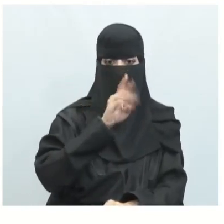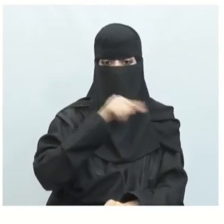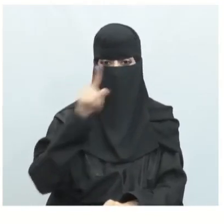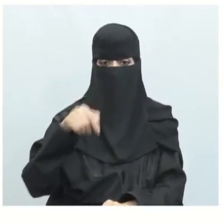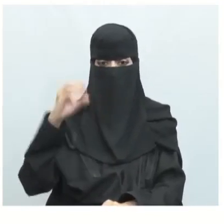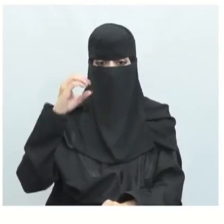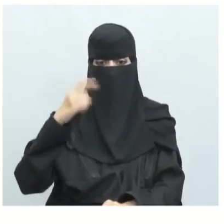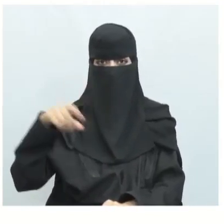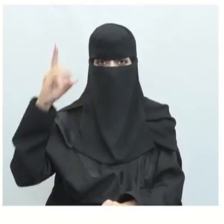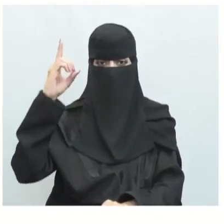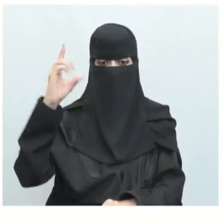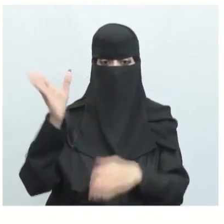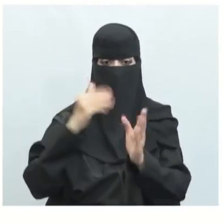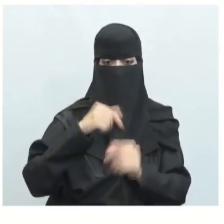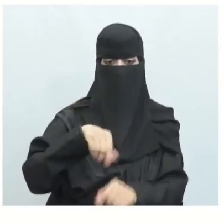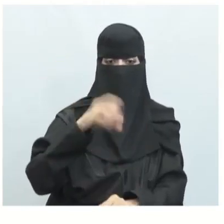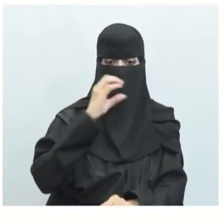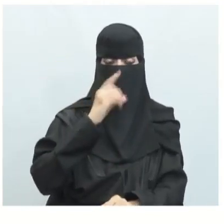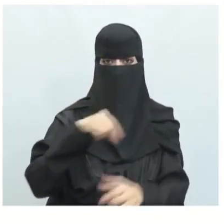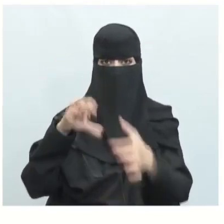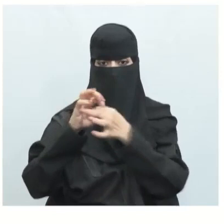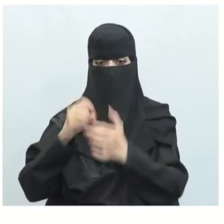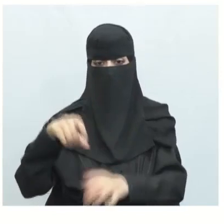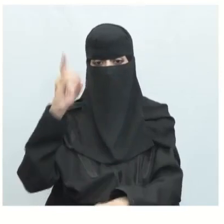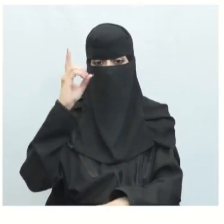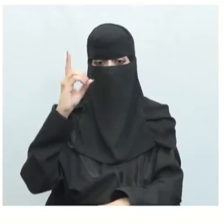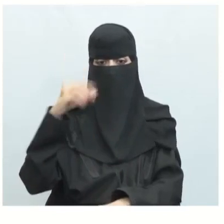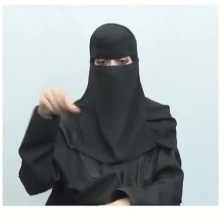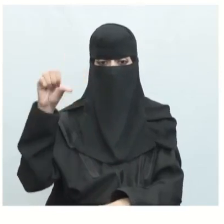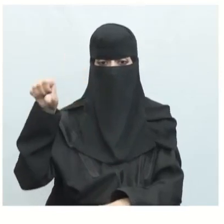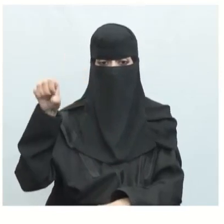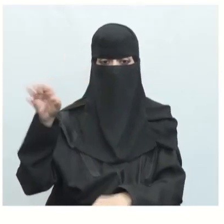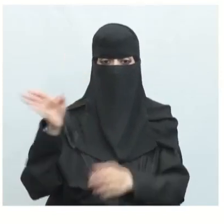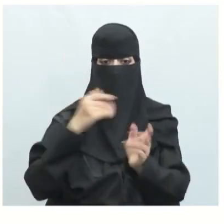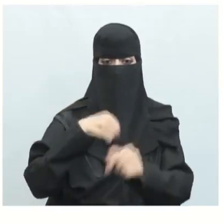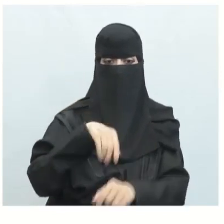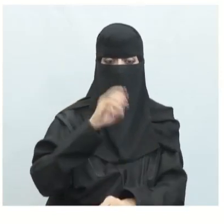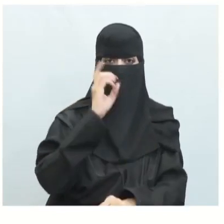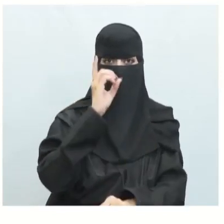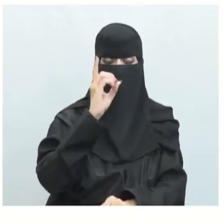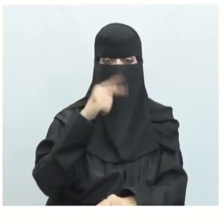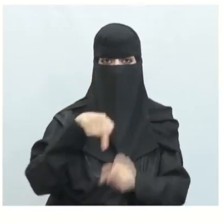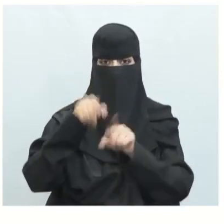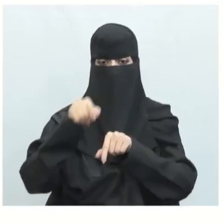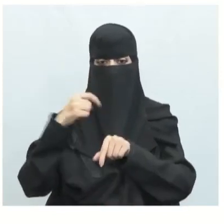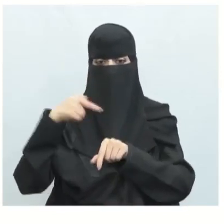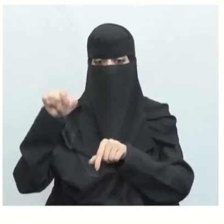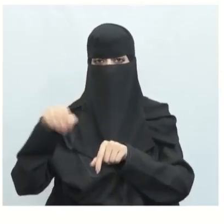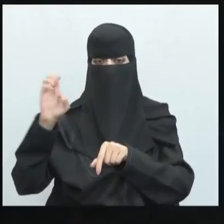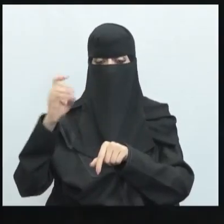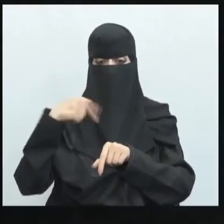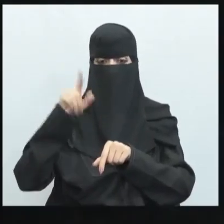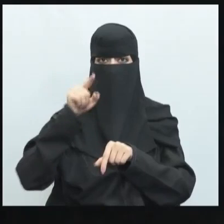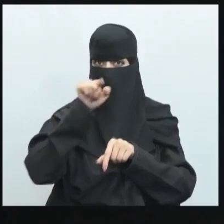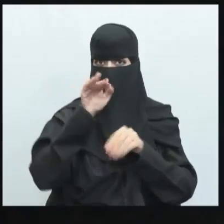السي سيكون ارتباطه مع الدي والاي الدي سيكون فارغ والاي سيكون فارغ هذا الجراف